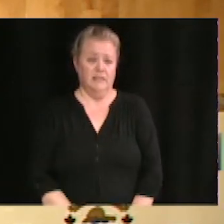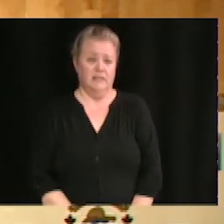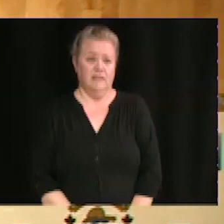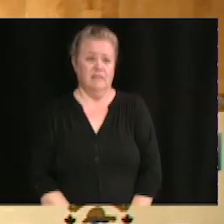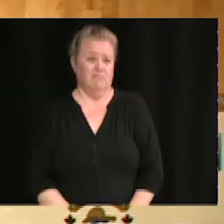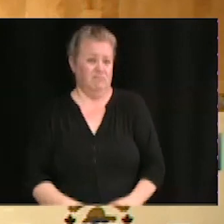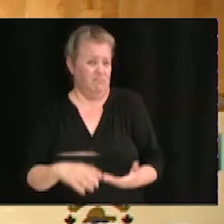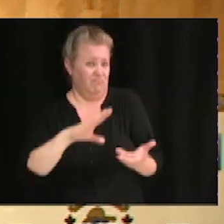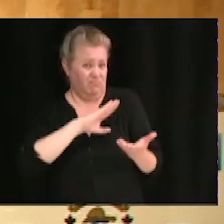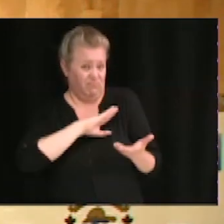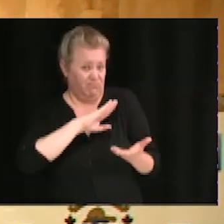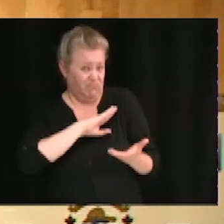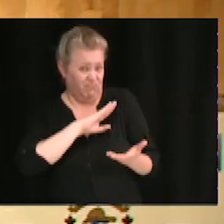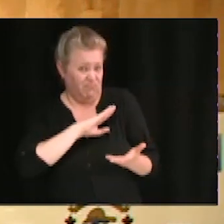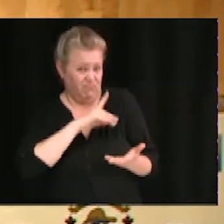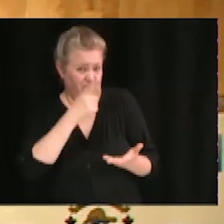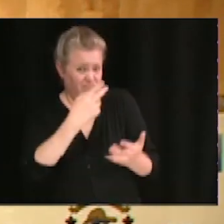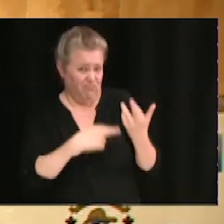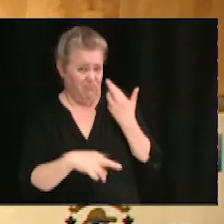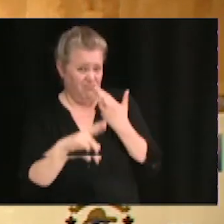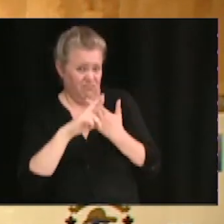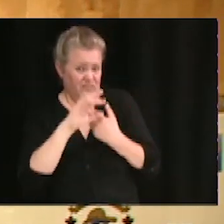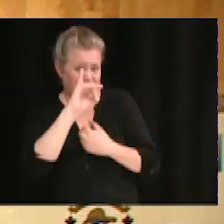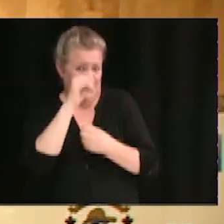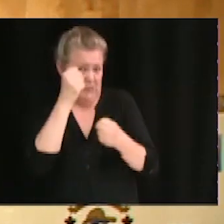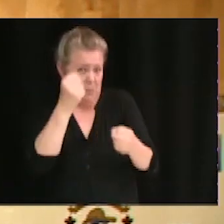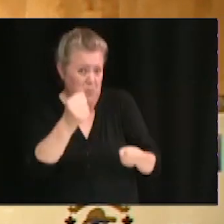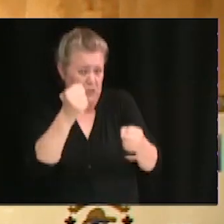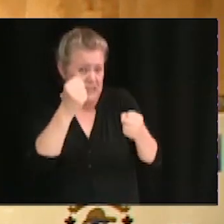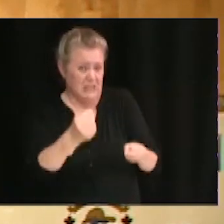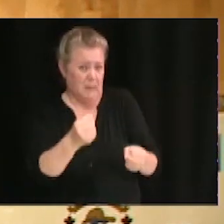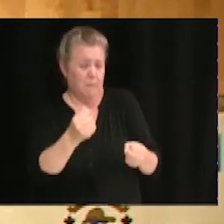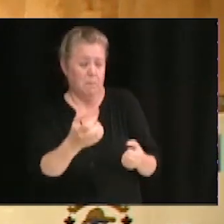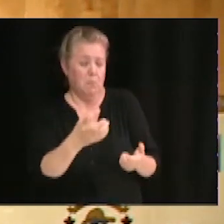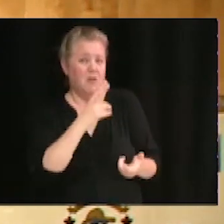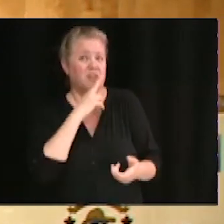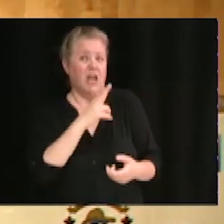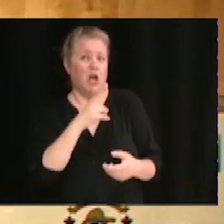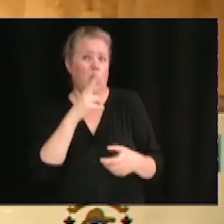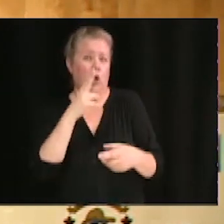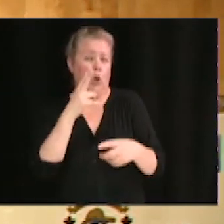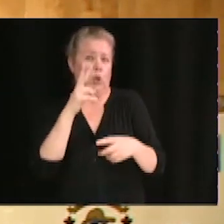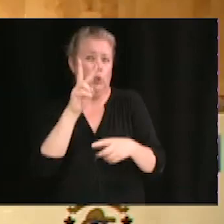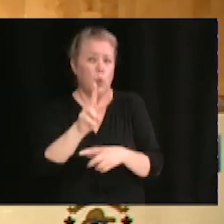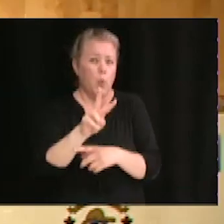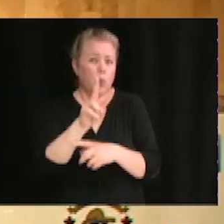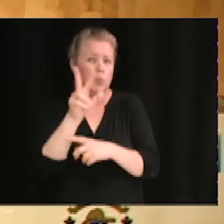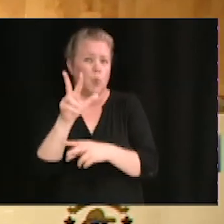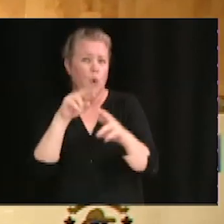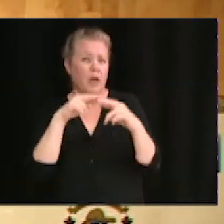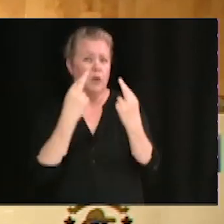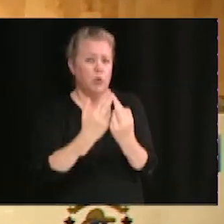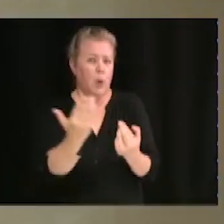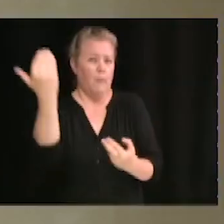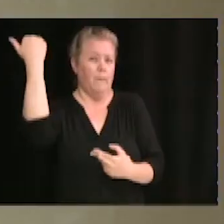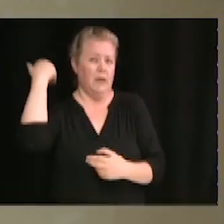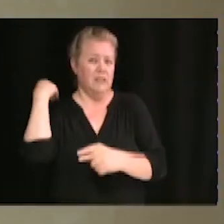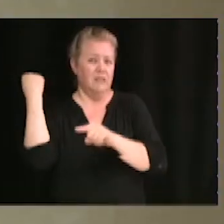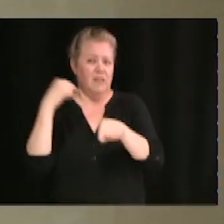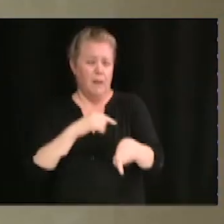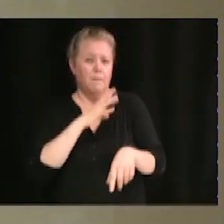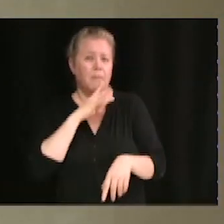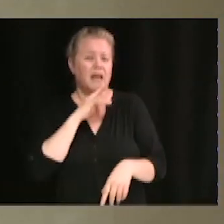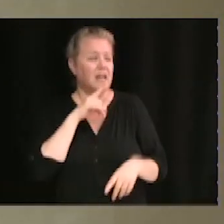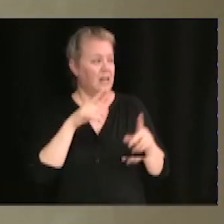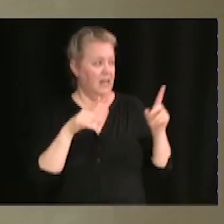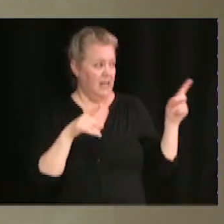Avez-vous une idée s'il y a des travaux qui ont commencé là-dessus? Je n'en avais parlé il a à peu près deux ou trois séances passées, là. Non. Mais j